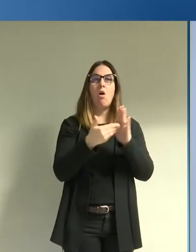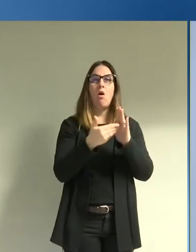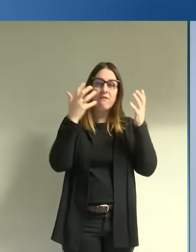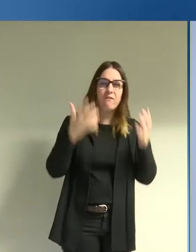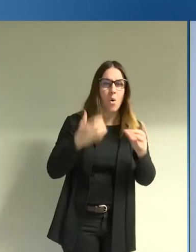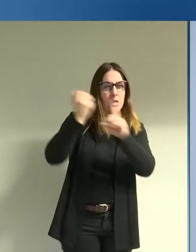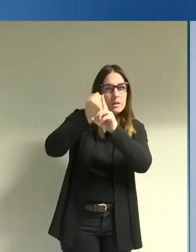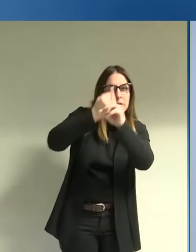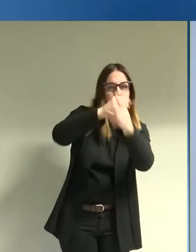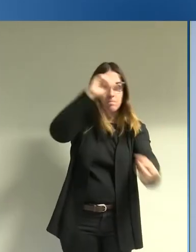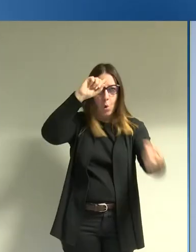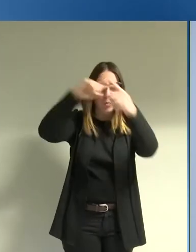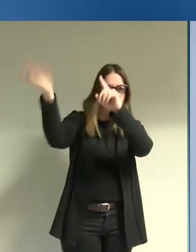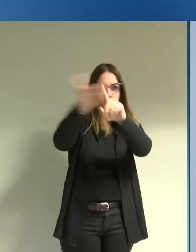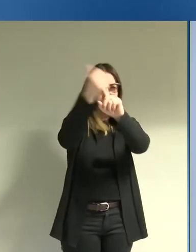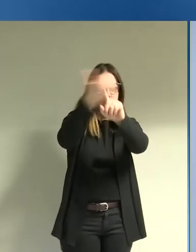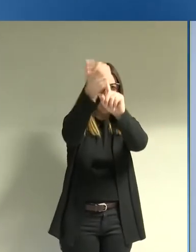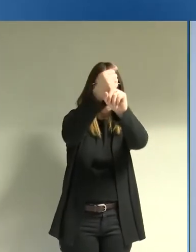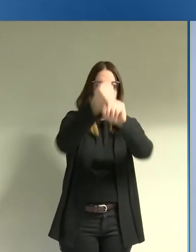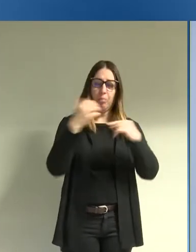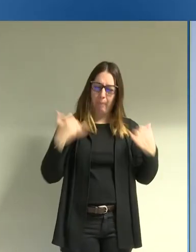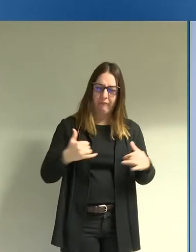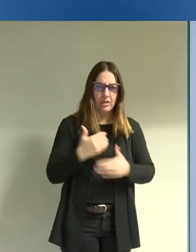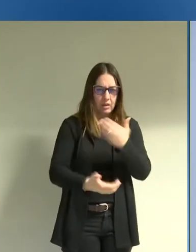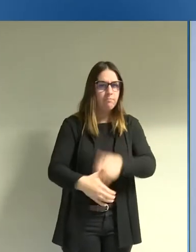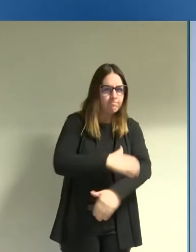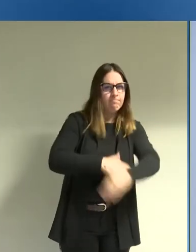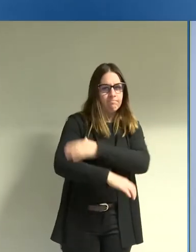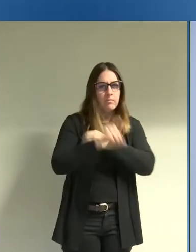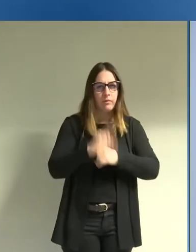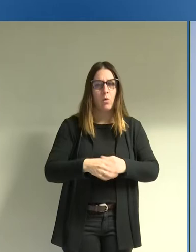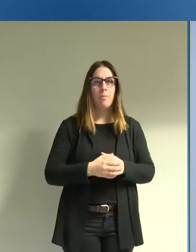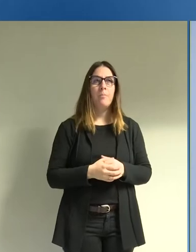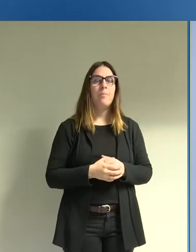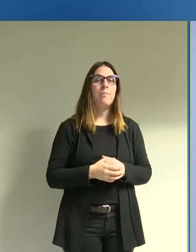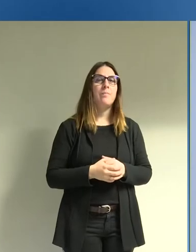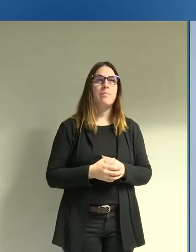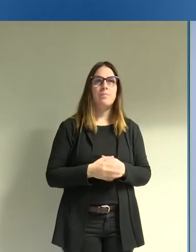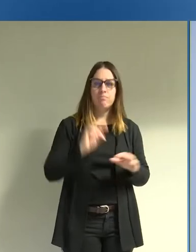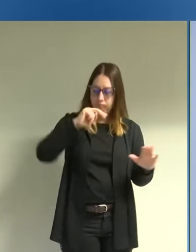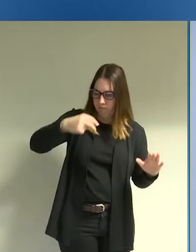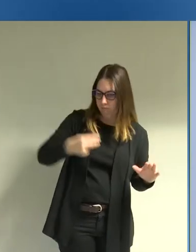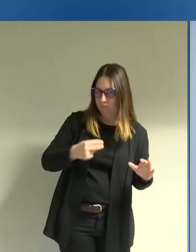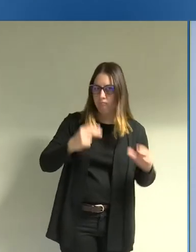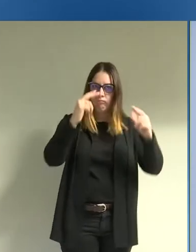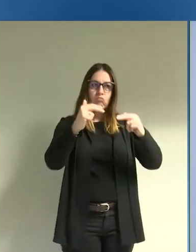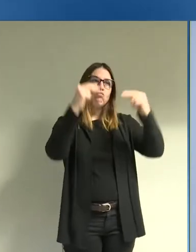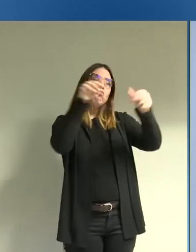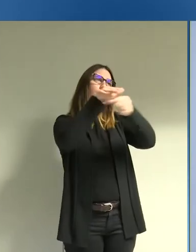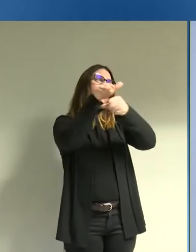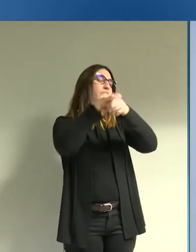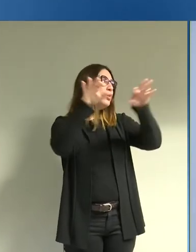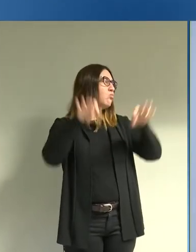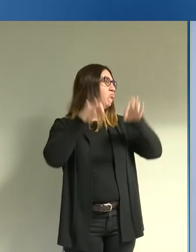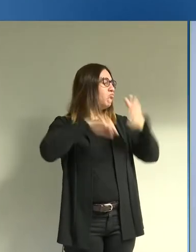les objectifs qui sont fixés larmes nous savons plus nous devrons monter encore l'ambition de ces textes structurelles